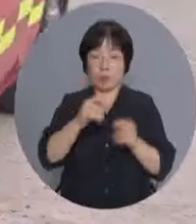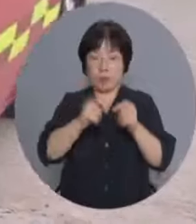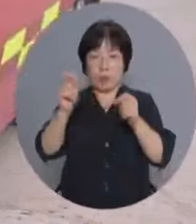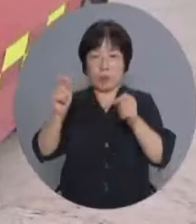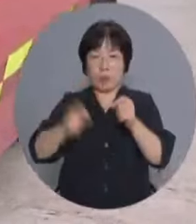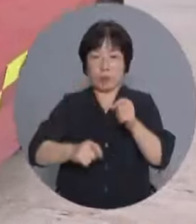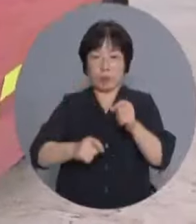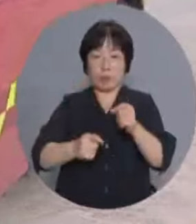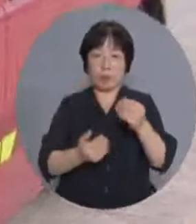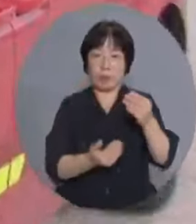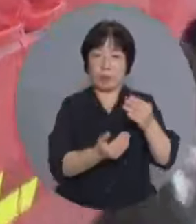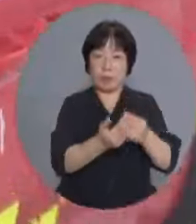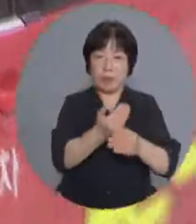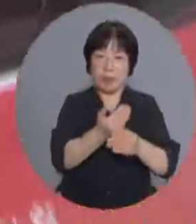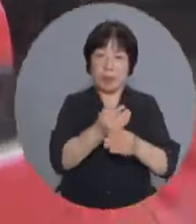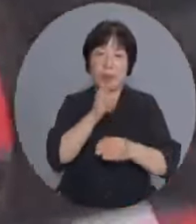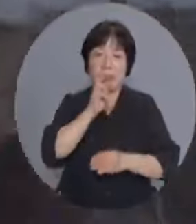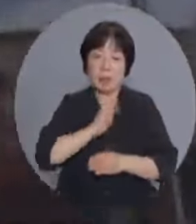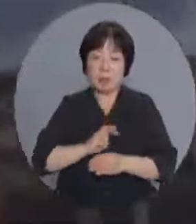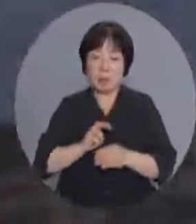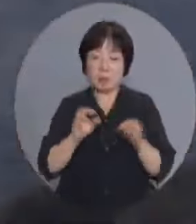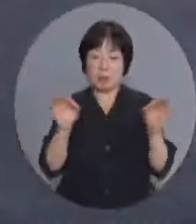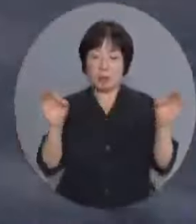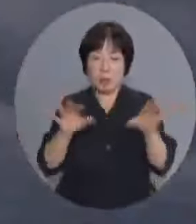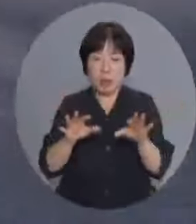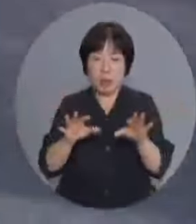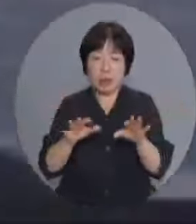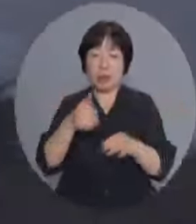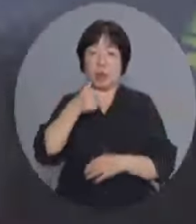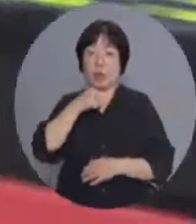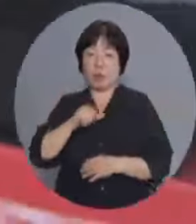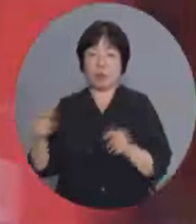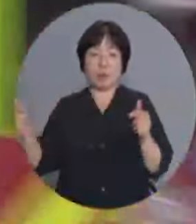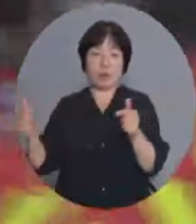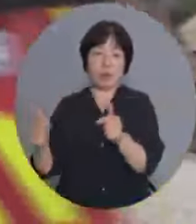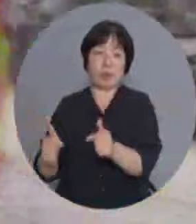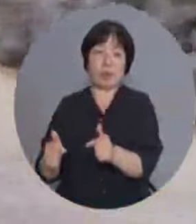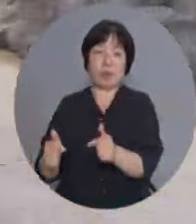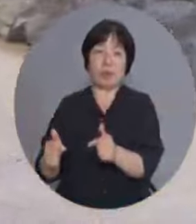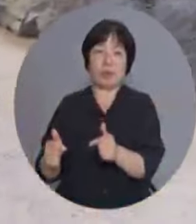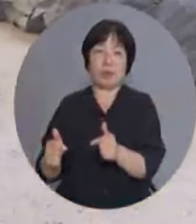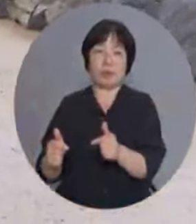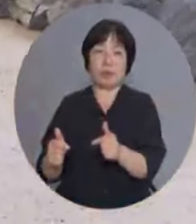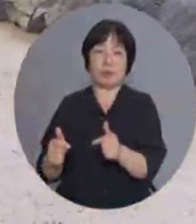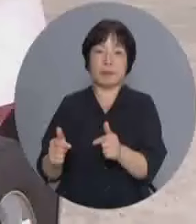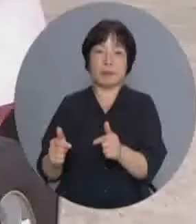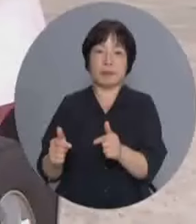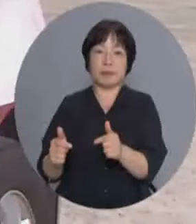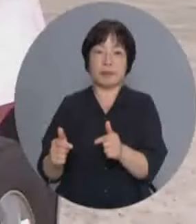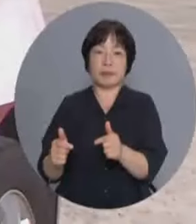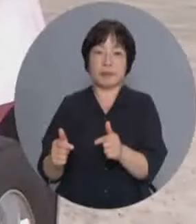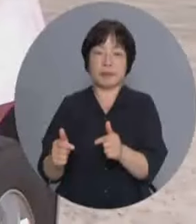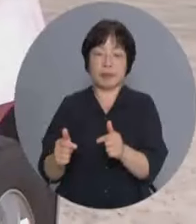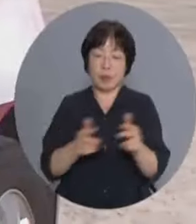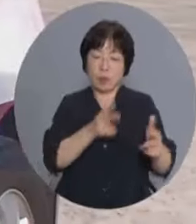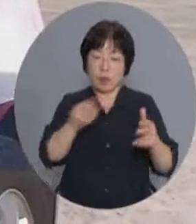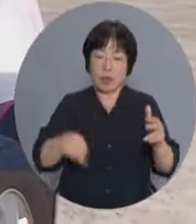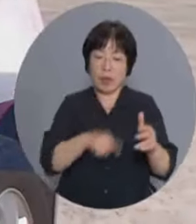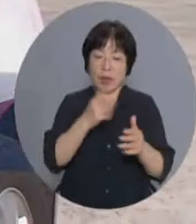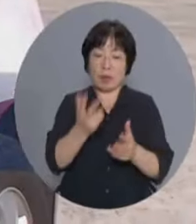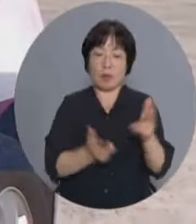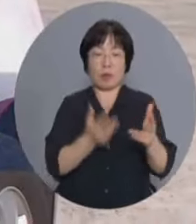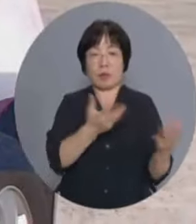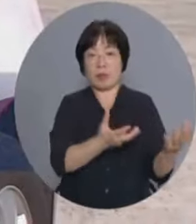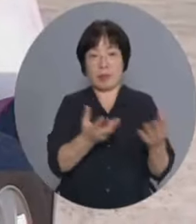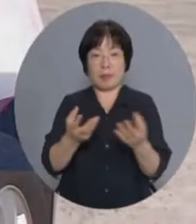출장소가 생기면서 30분 가까이 걸리던 출동 시간이 5분 내외로 크게 단축됐습니다. 산단 내 여러